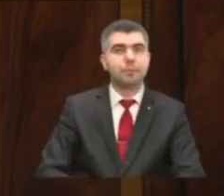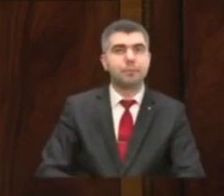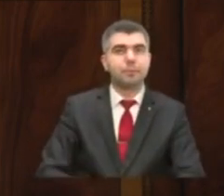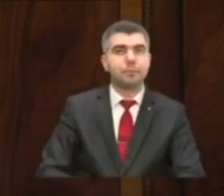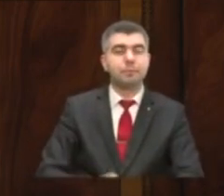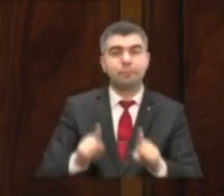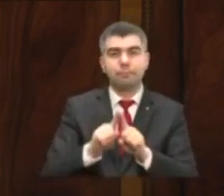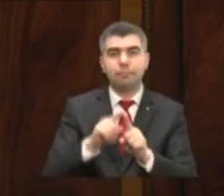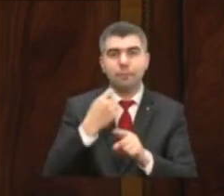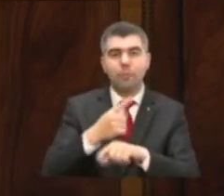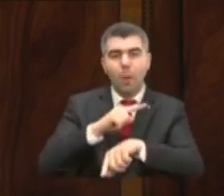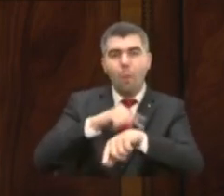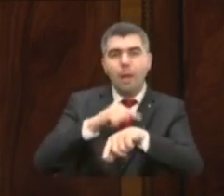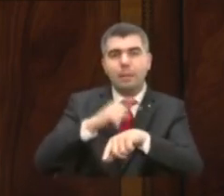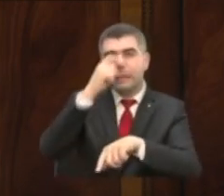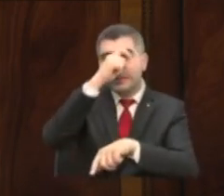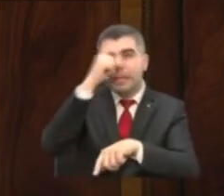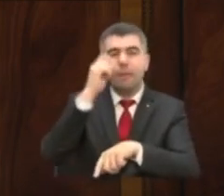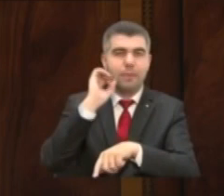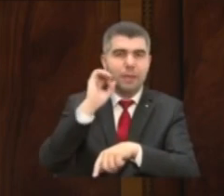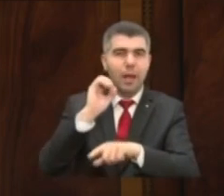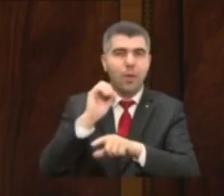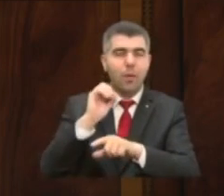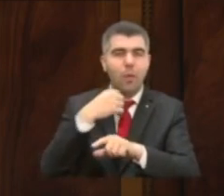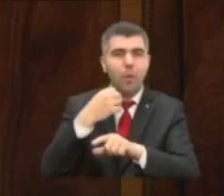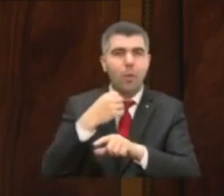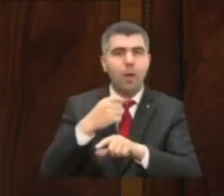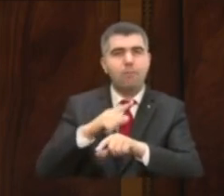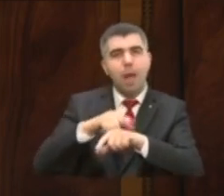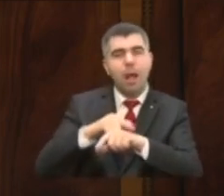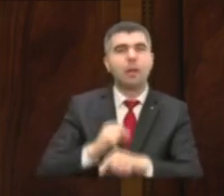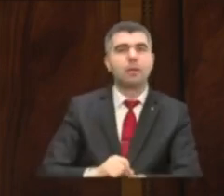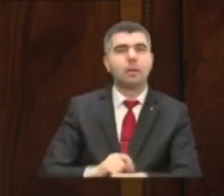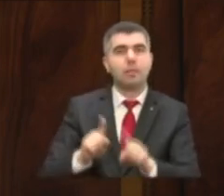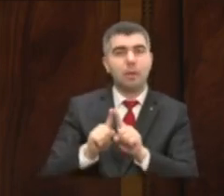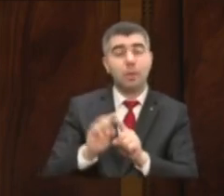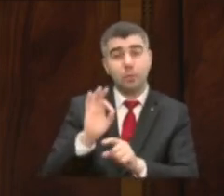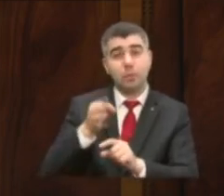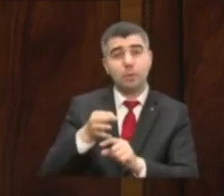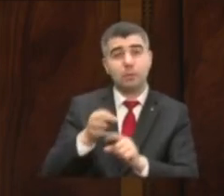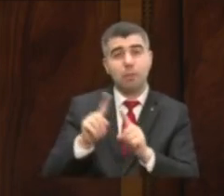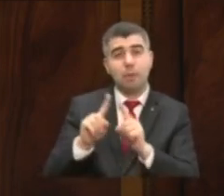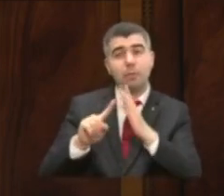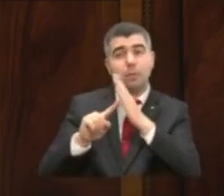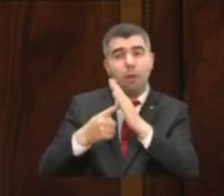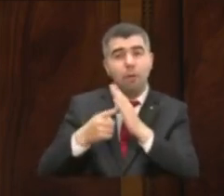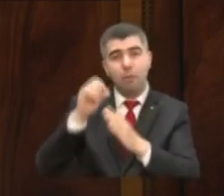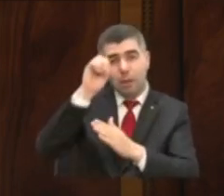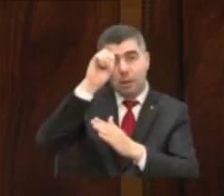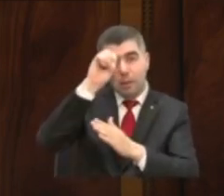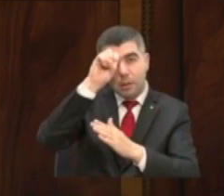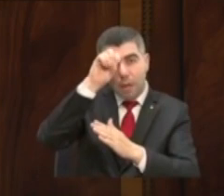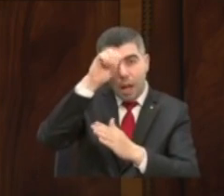هاد التوقيت الصيفي في الصيف تؤدي إلى واحد اقتصاد استهلاك الطاقة